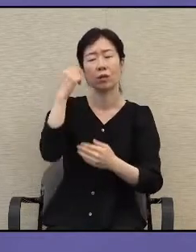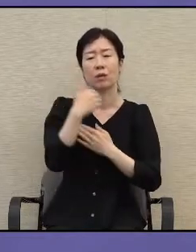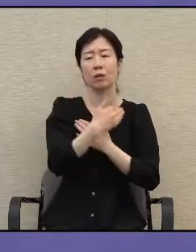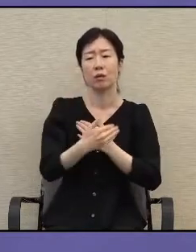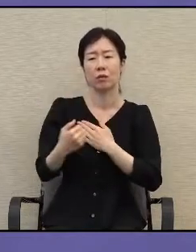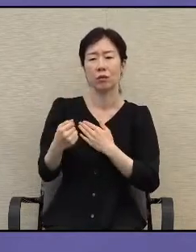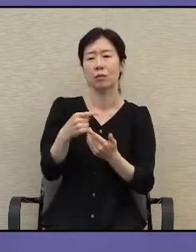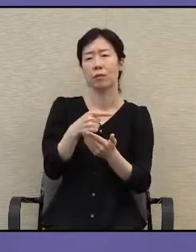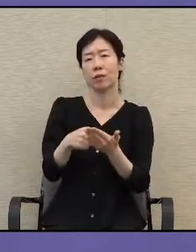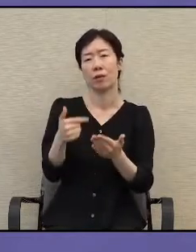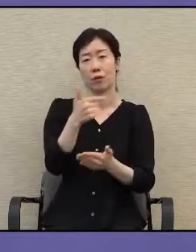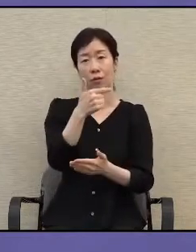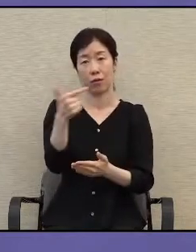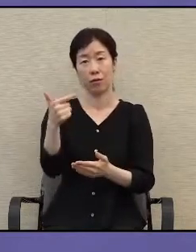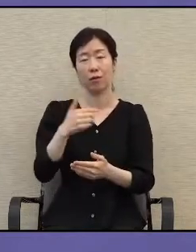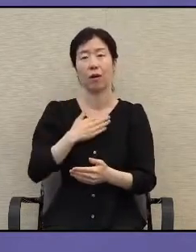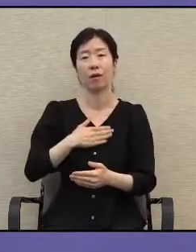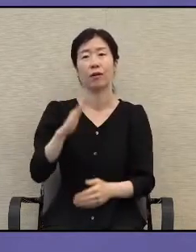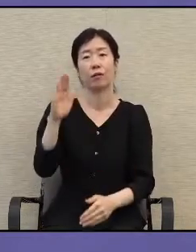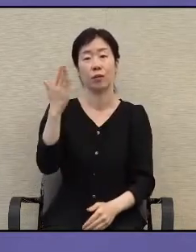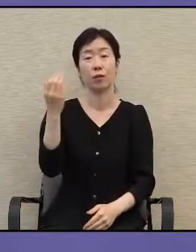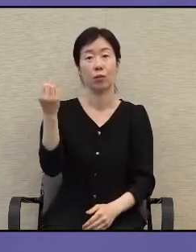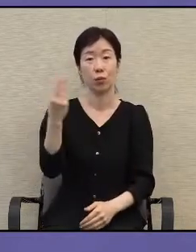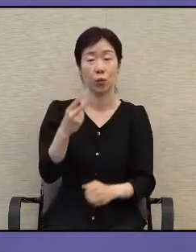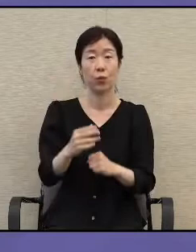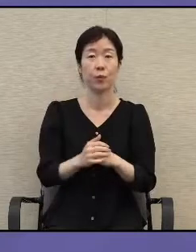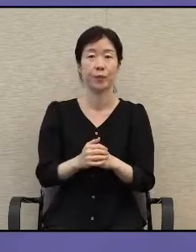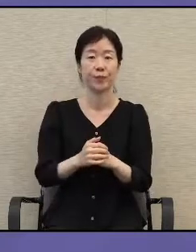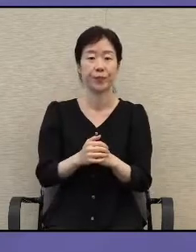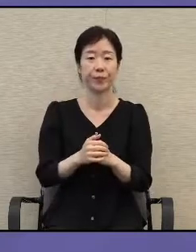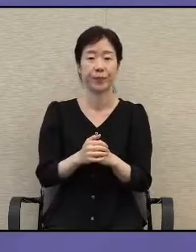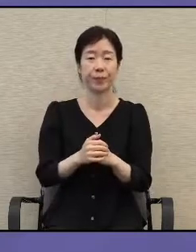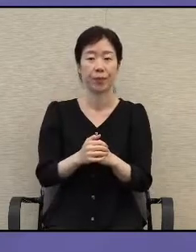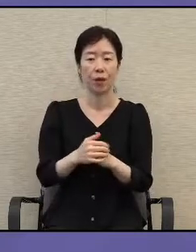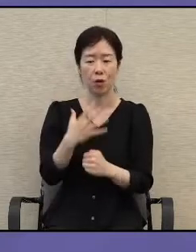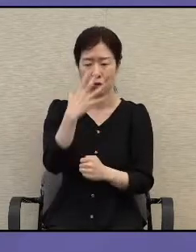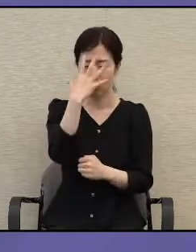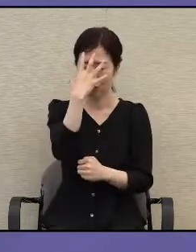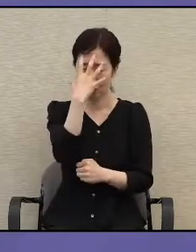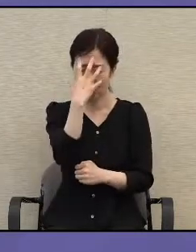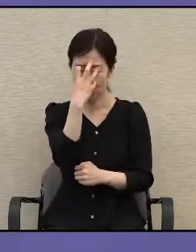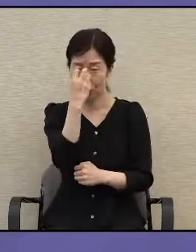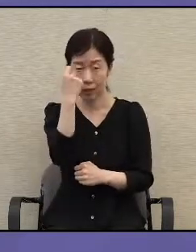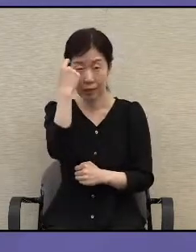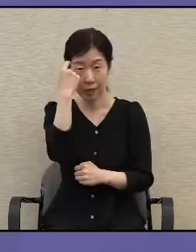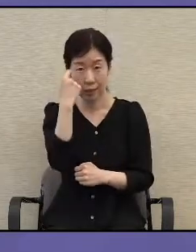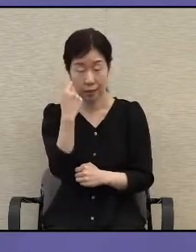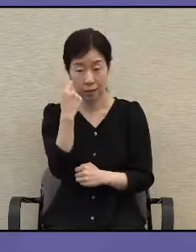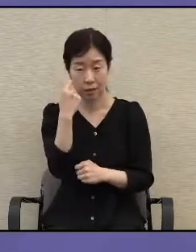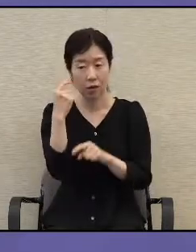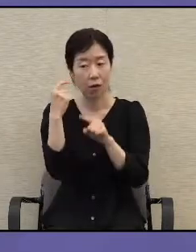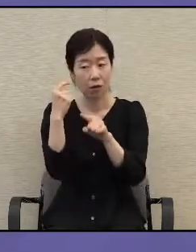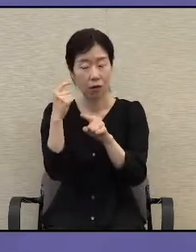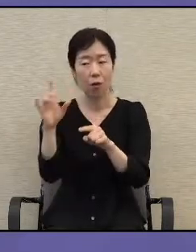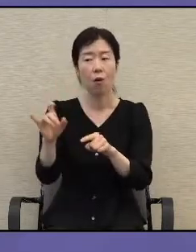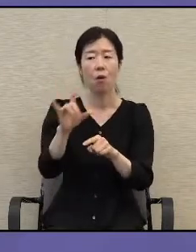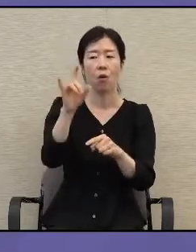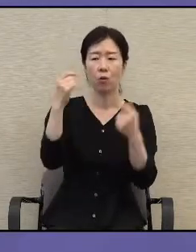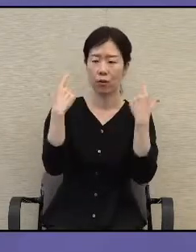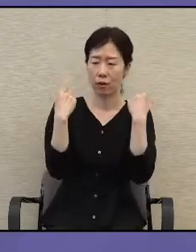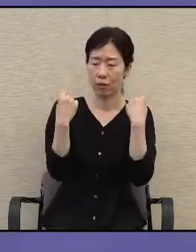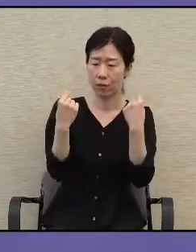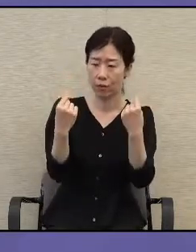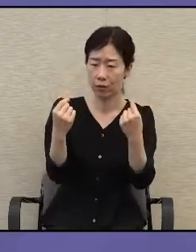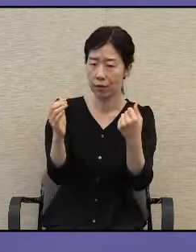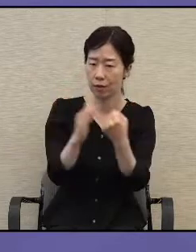보여집니다. 두 번째는 이 우울감의 주요 내용들을 저희가 좀 볼 필요가 있겠는데요. 코로나19 장기화로 어떤 피로감이나 흥미와